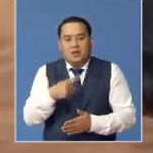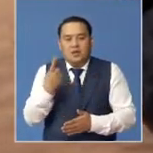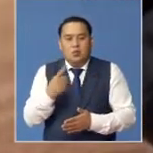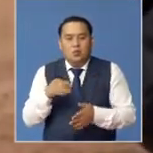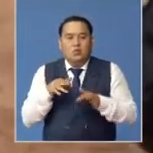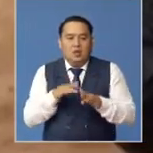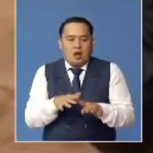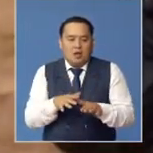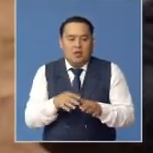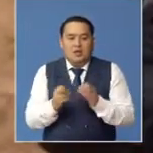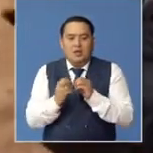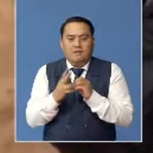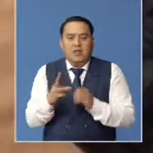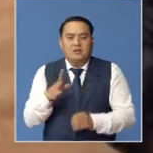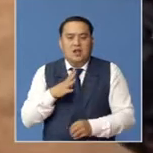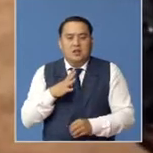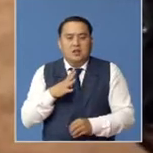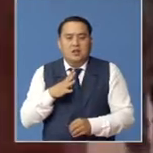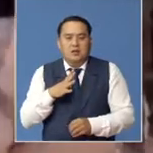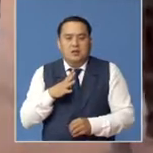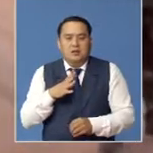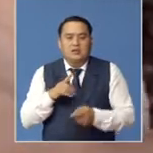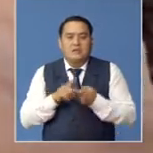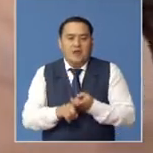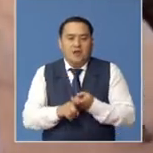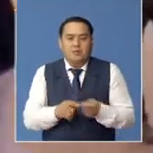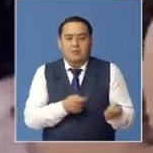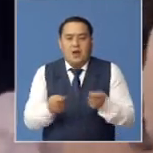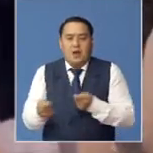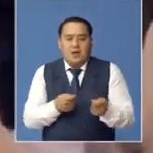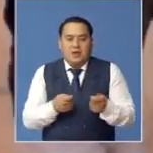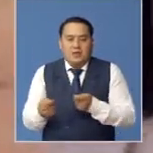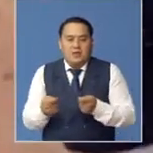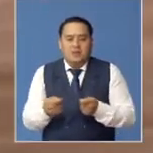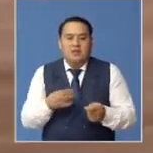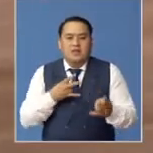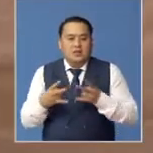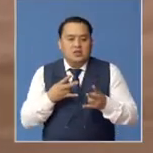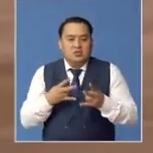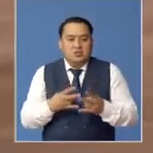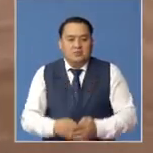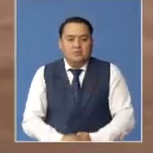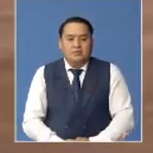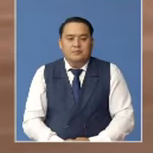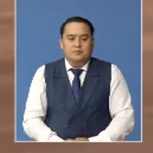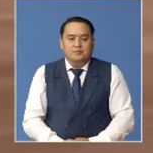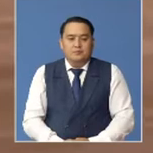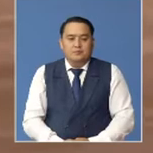делу, причем более 12 из них связаны с передвижением подозреваемых в терроризме.